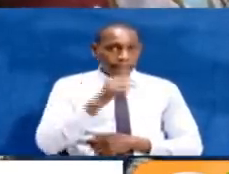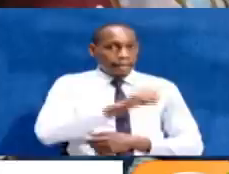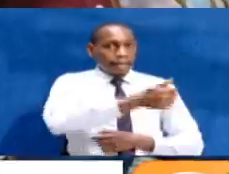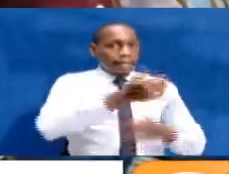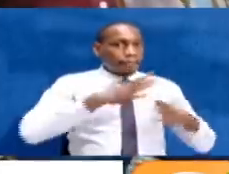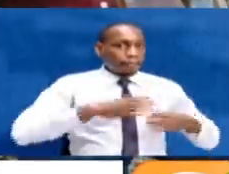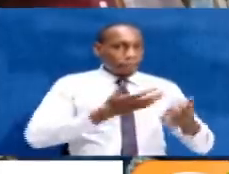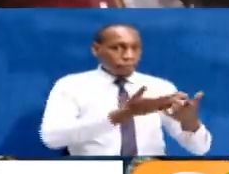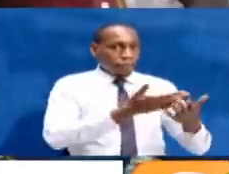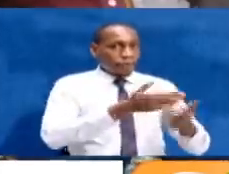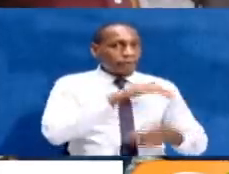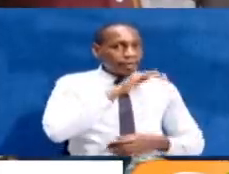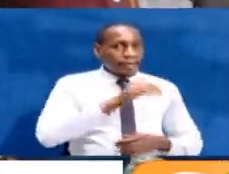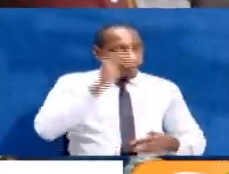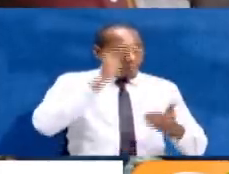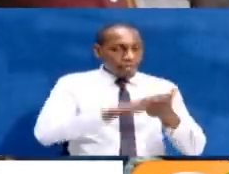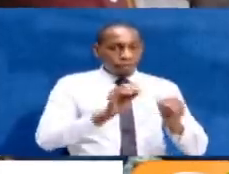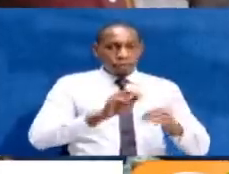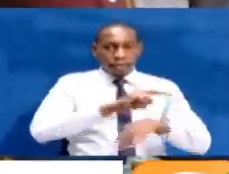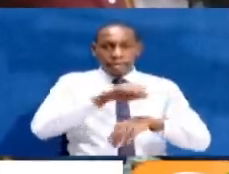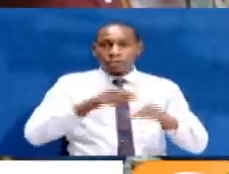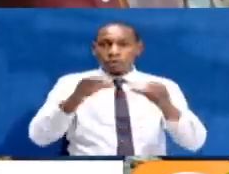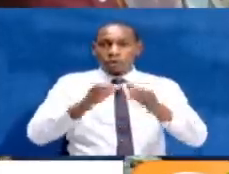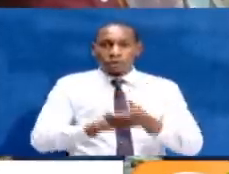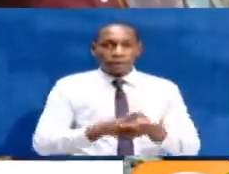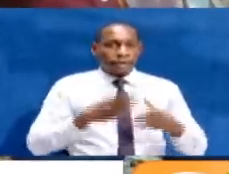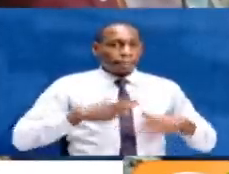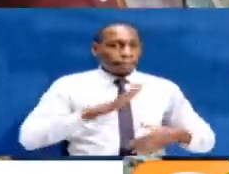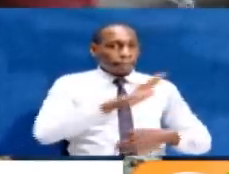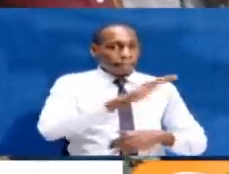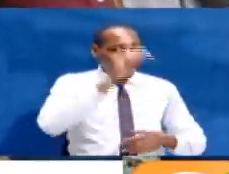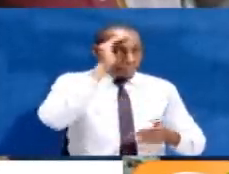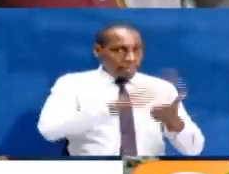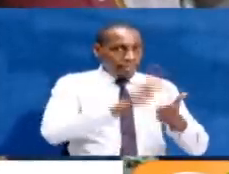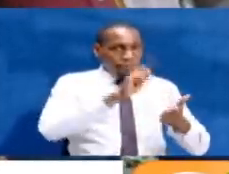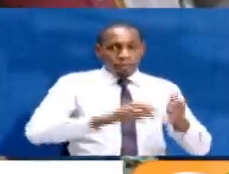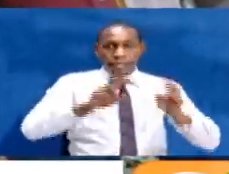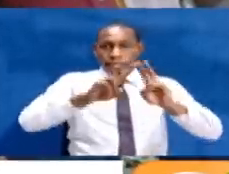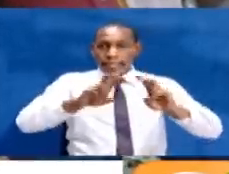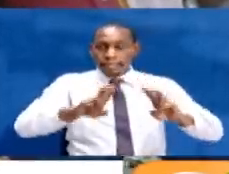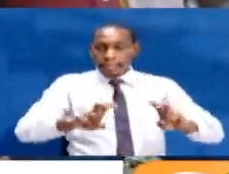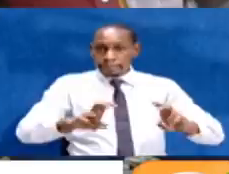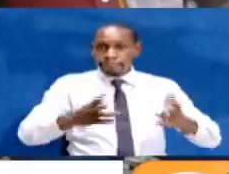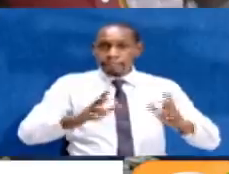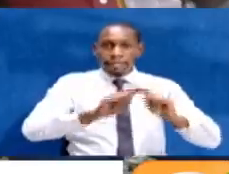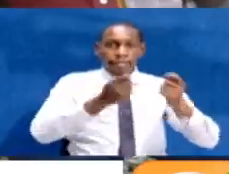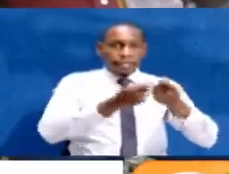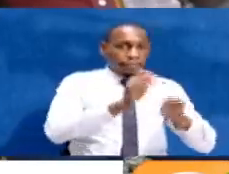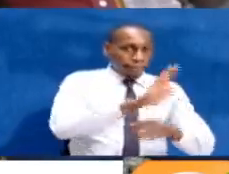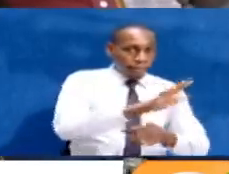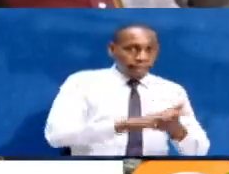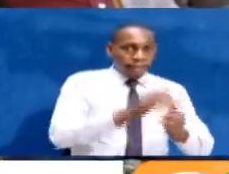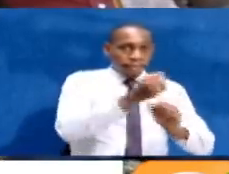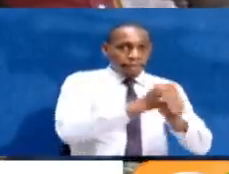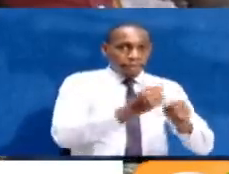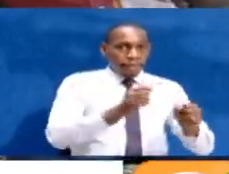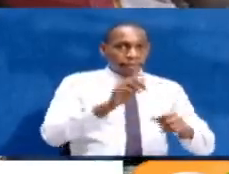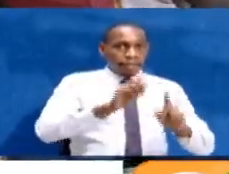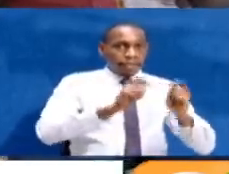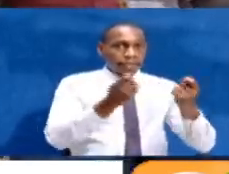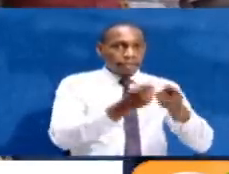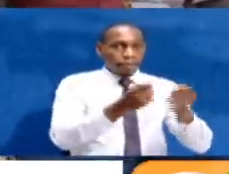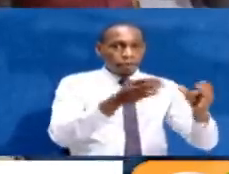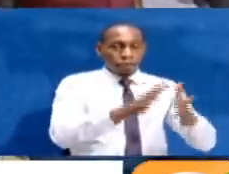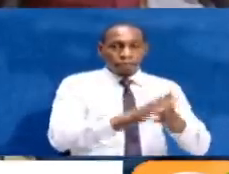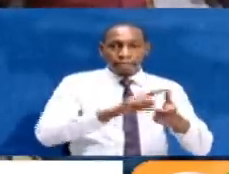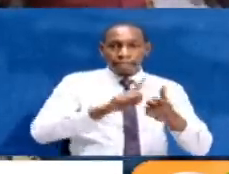Wenzake wale wengine hawaamini katika chama ya kitaifa. Wao wanaamini kwenda tafuta kabila yako, tengeneza chama ya kabila